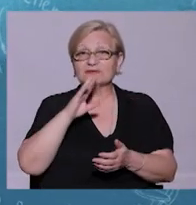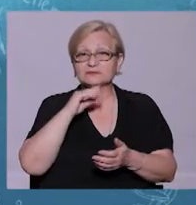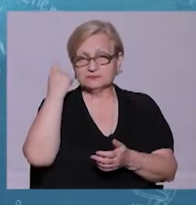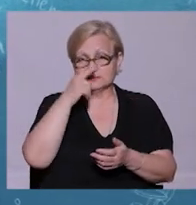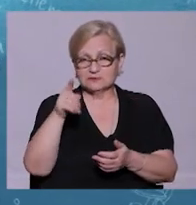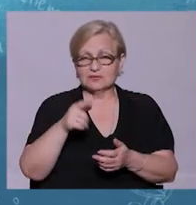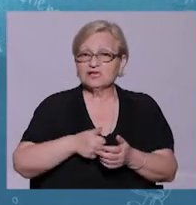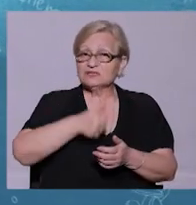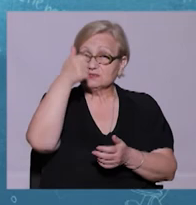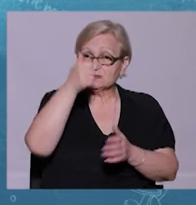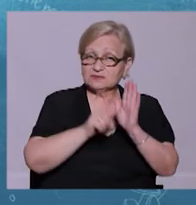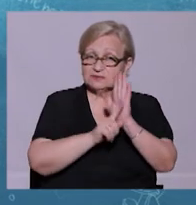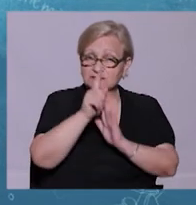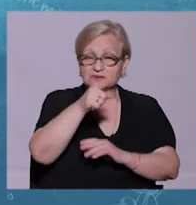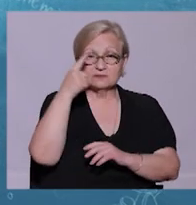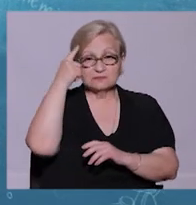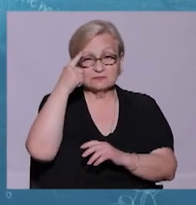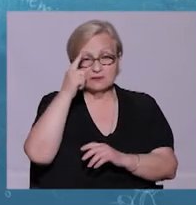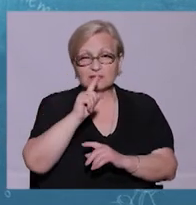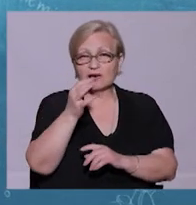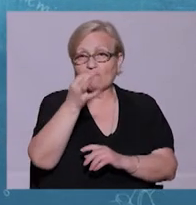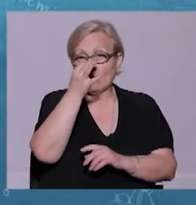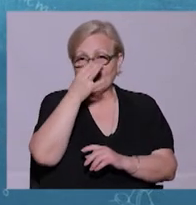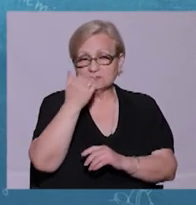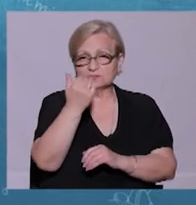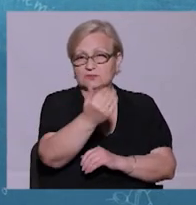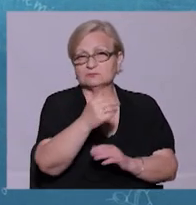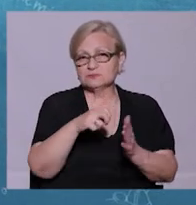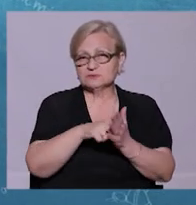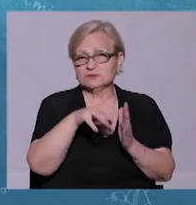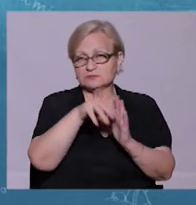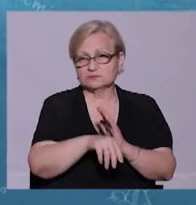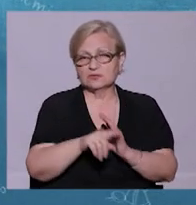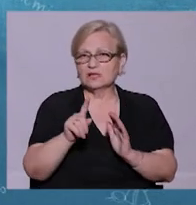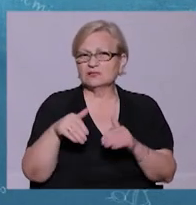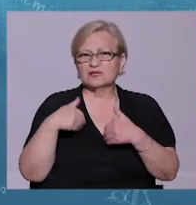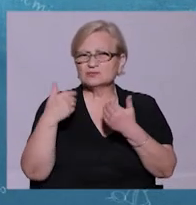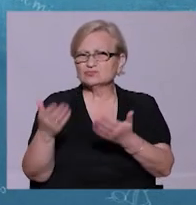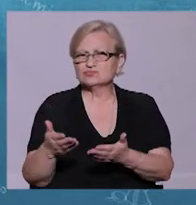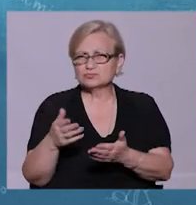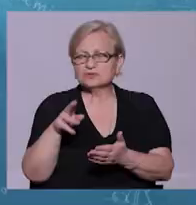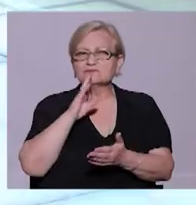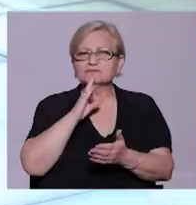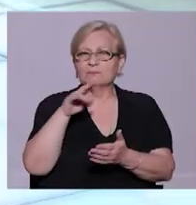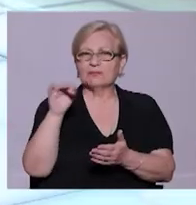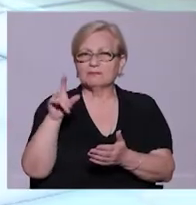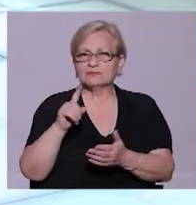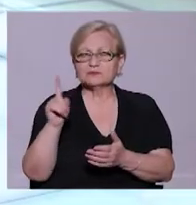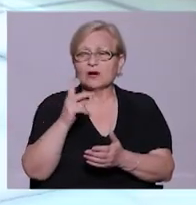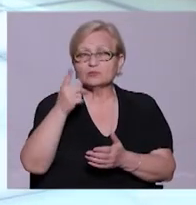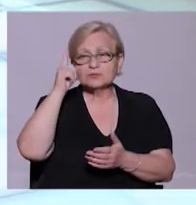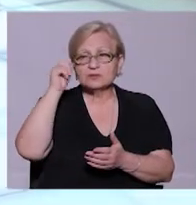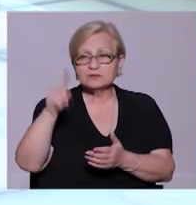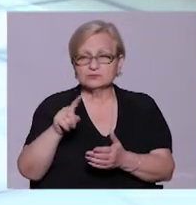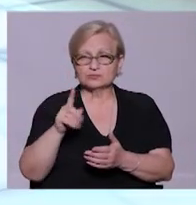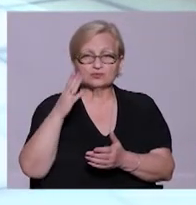წერის დაწყებამდე დაფიქრდი, რა მოგეწონა პეპის წერილში. რას ურჩევდი პეპის? რა უნდა იცოდეს,